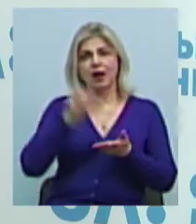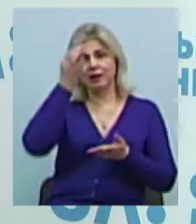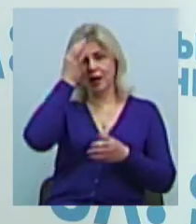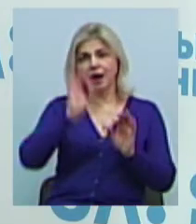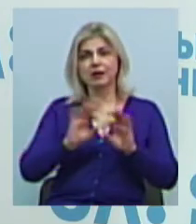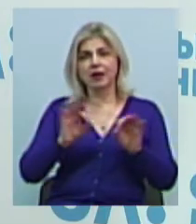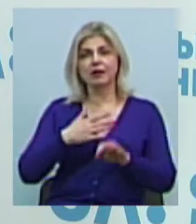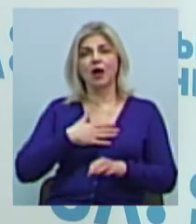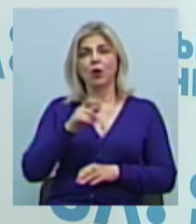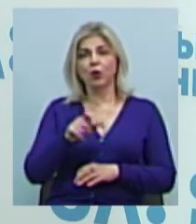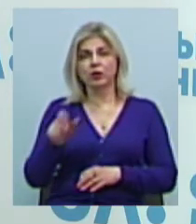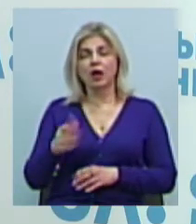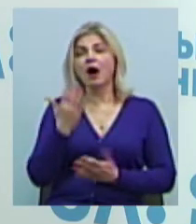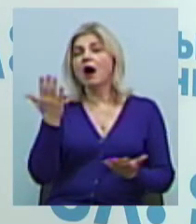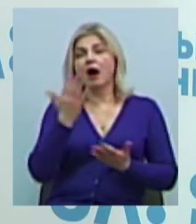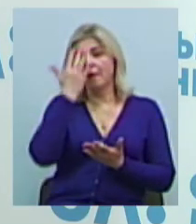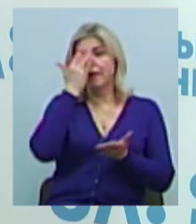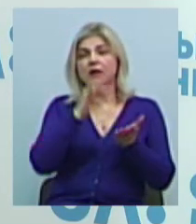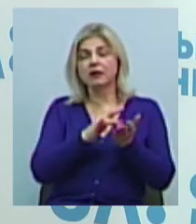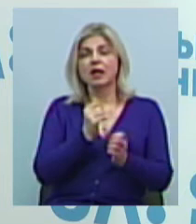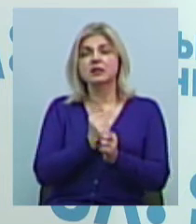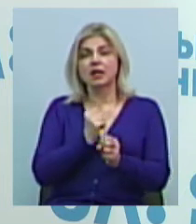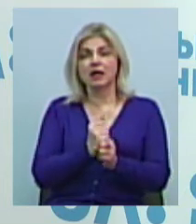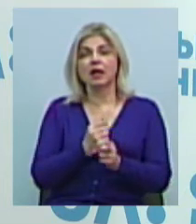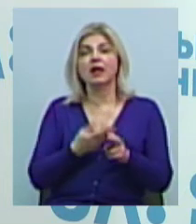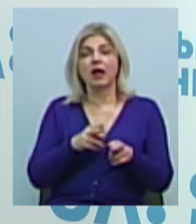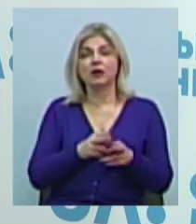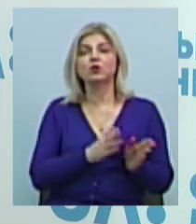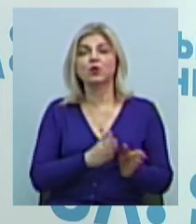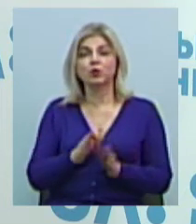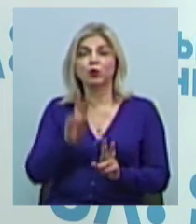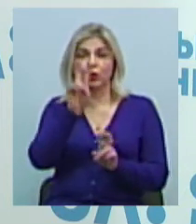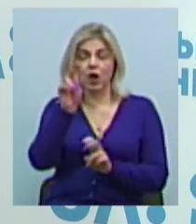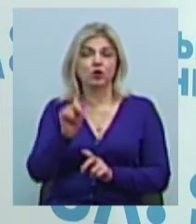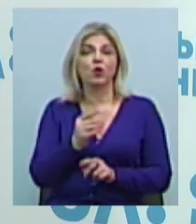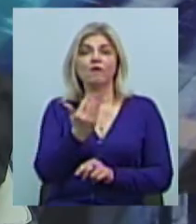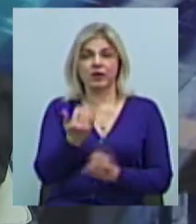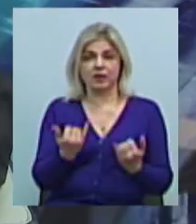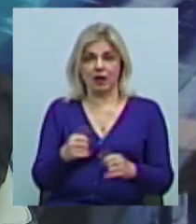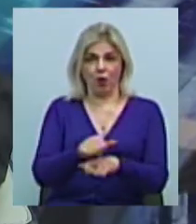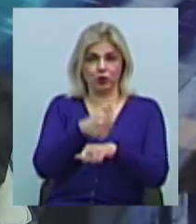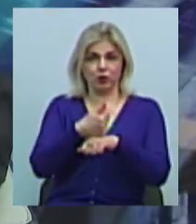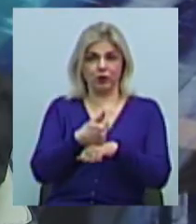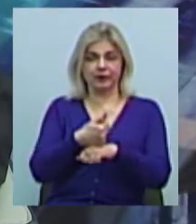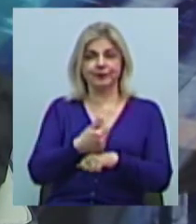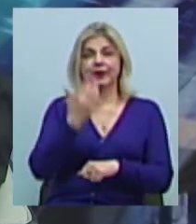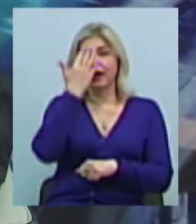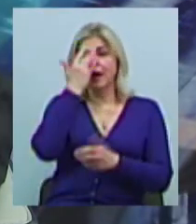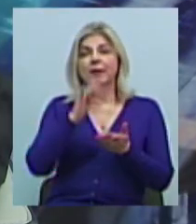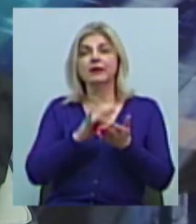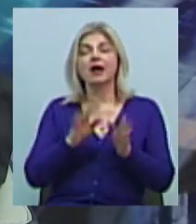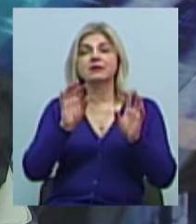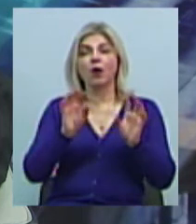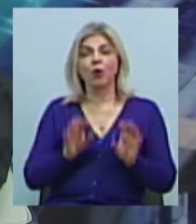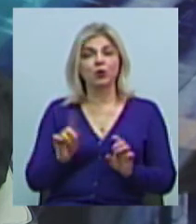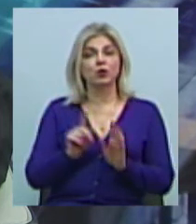глядачам, з якою метою все ж таки була створена структура, яку ви зараз очолюєте і представляєте? Ну, мета закону, що був введений,